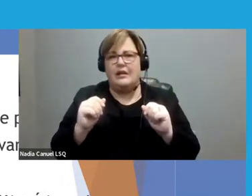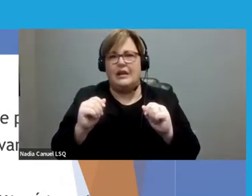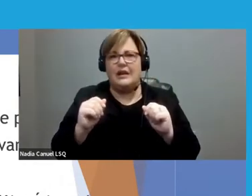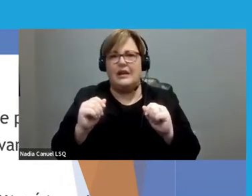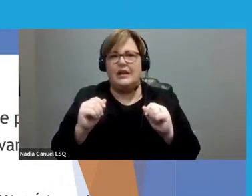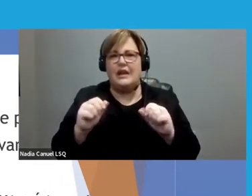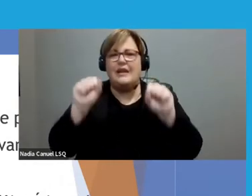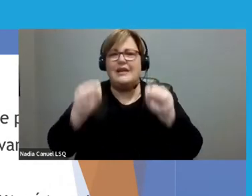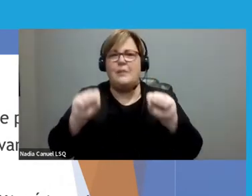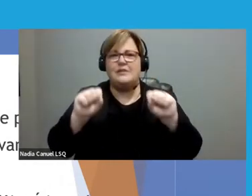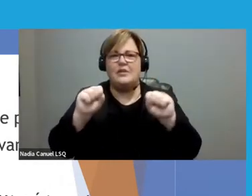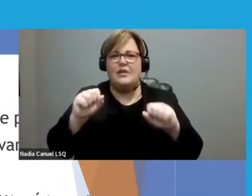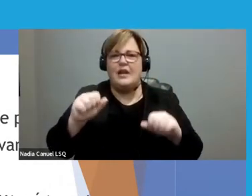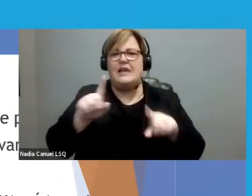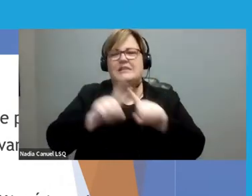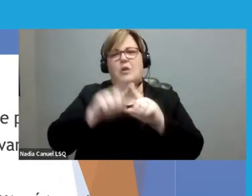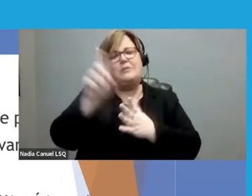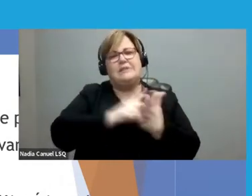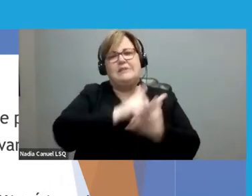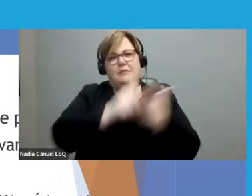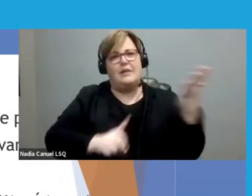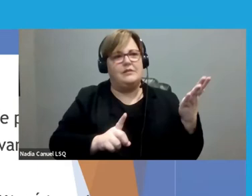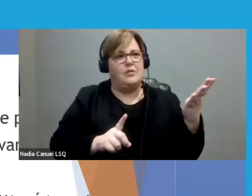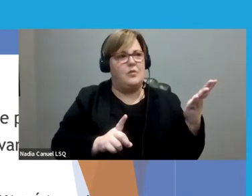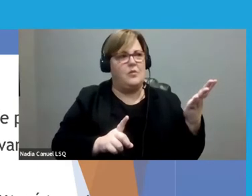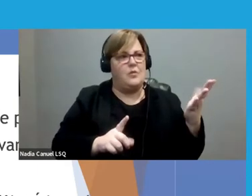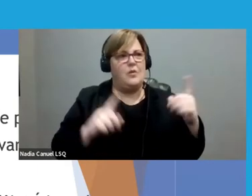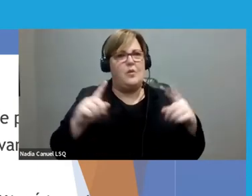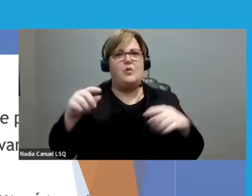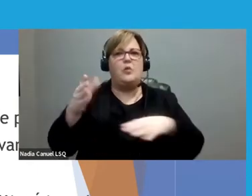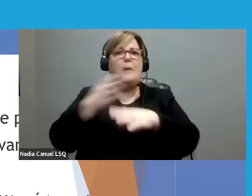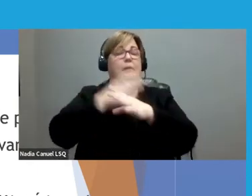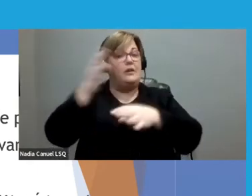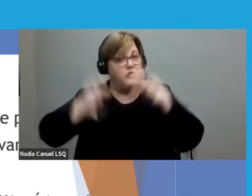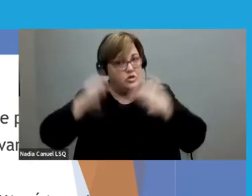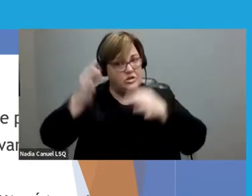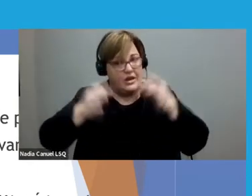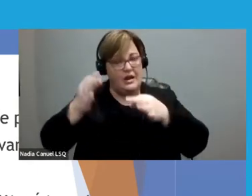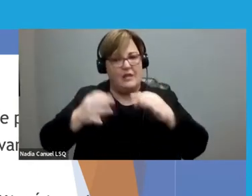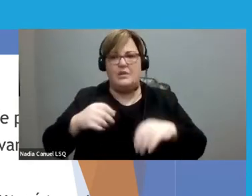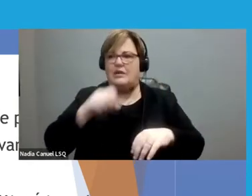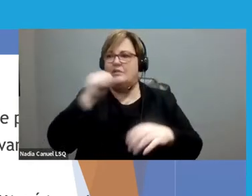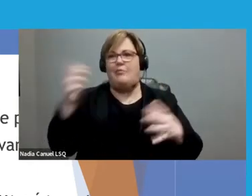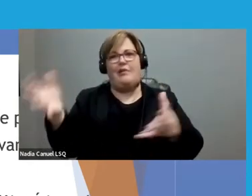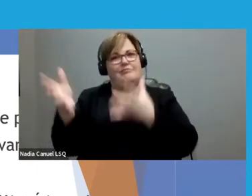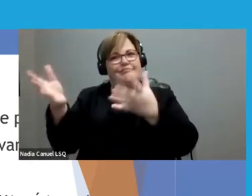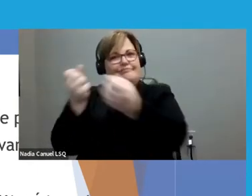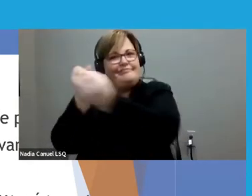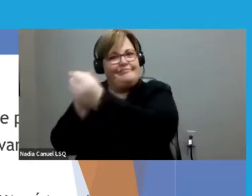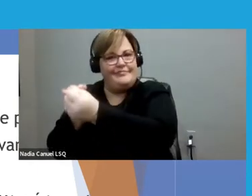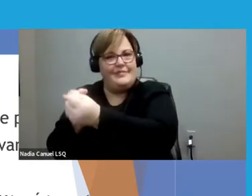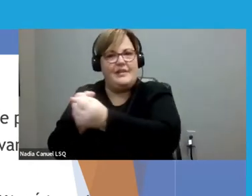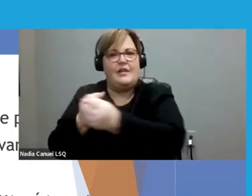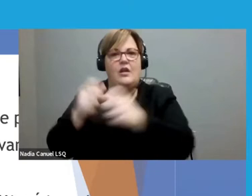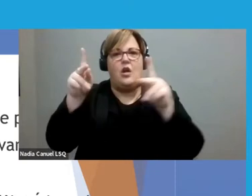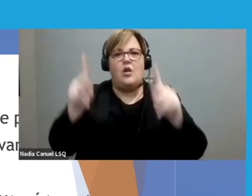le capacitisme est une forme de discrimination, de préjugé, de traitement défavorable contre les personnes